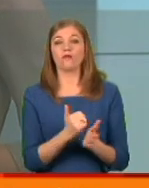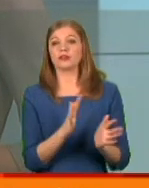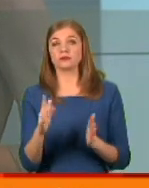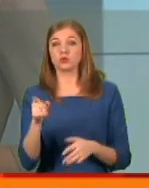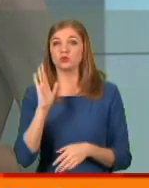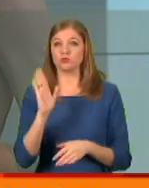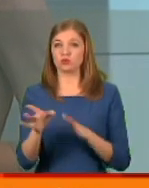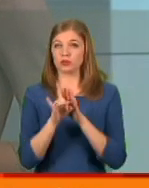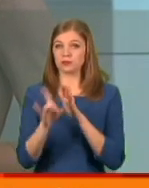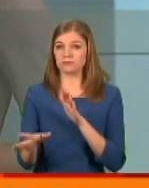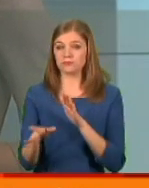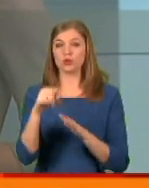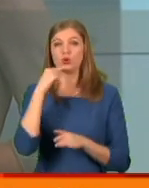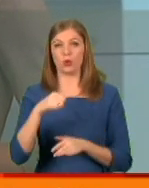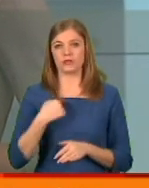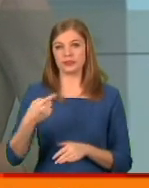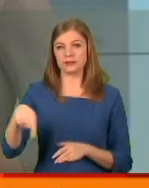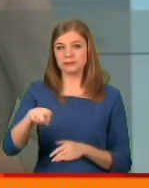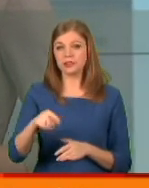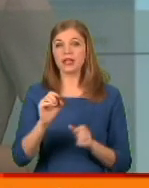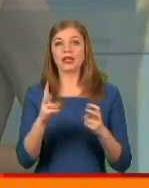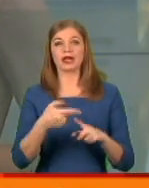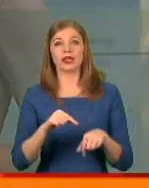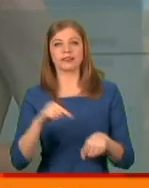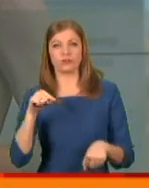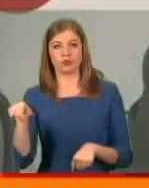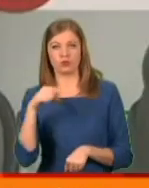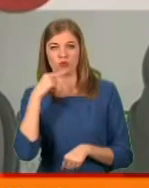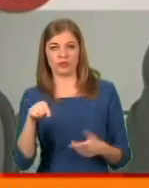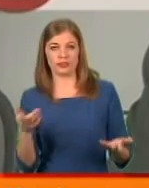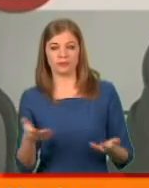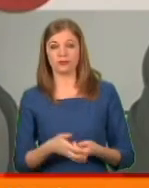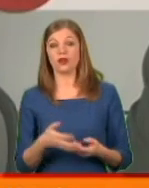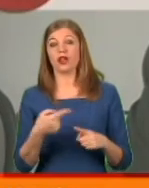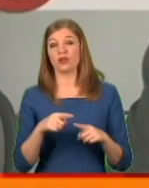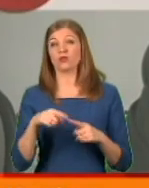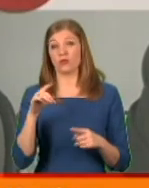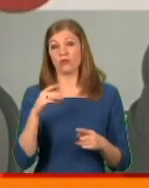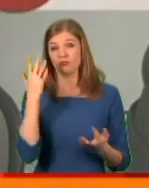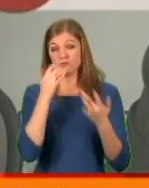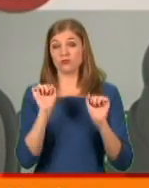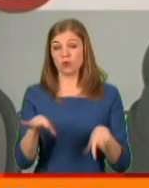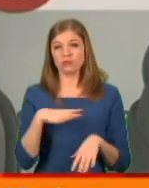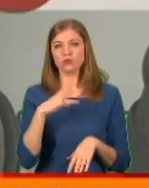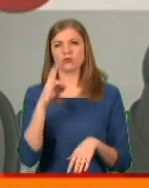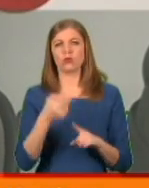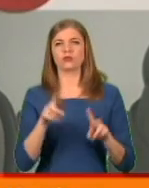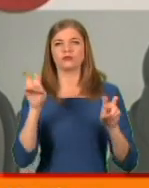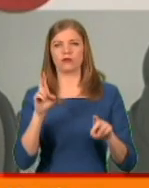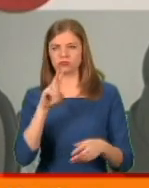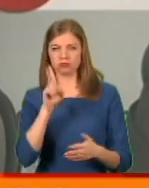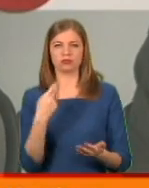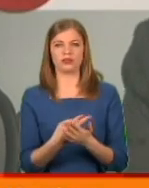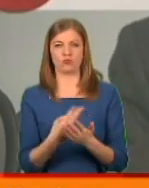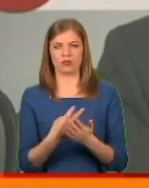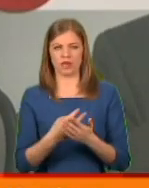торкнеться ракетна відповідь російських військових і як на це відреагує Путін. Теоретично можливий варіант такого демонстративного удару,